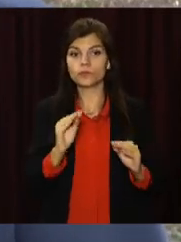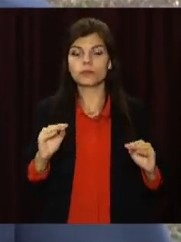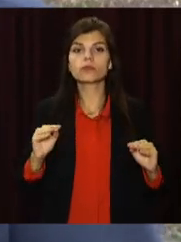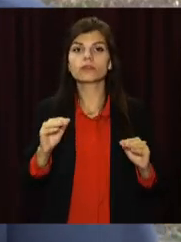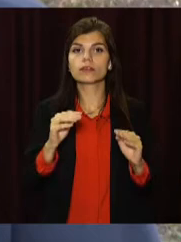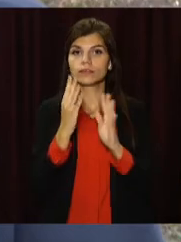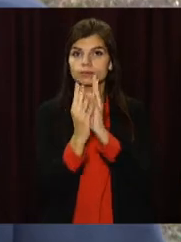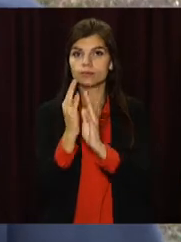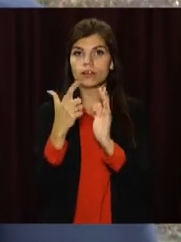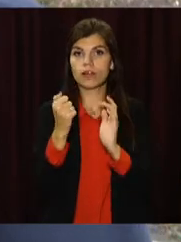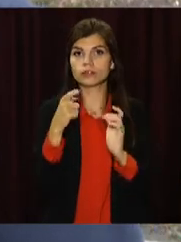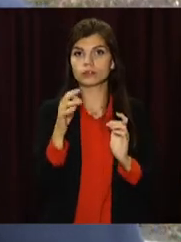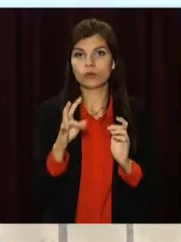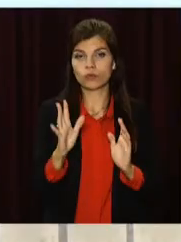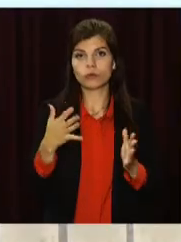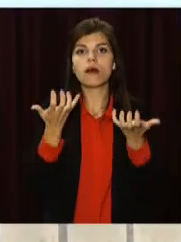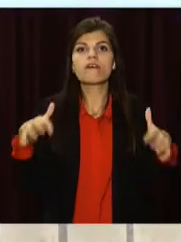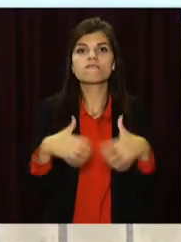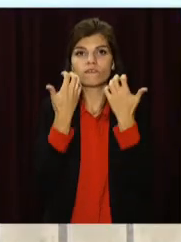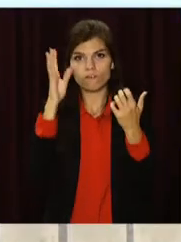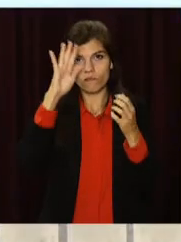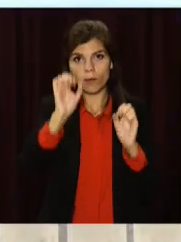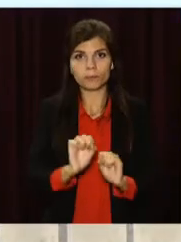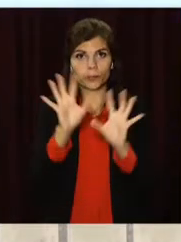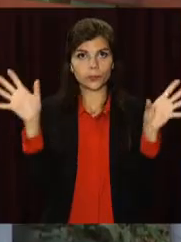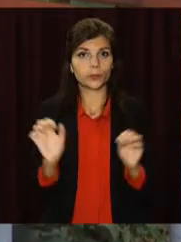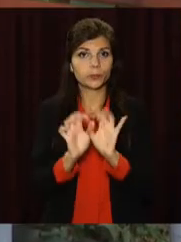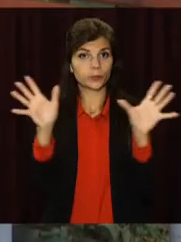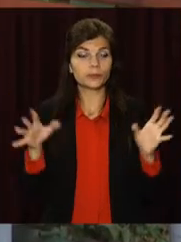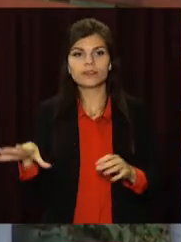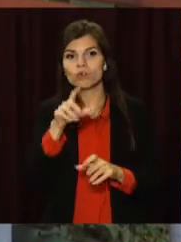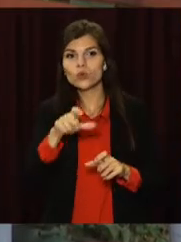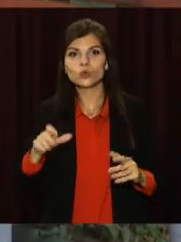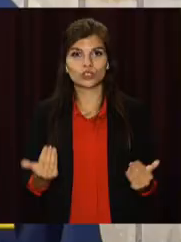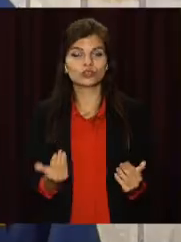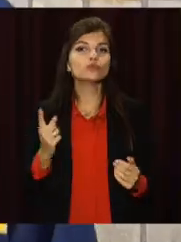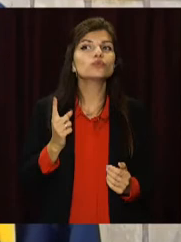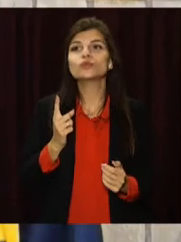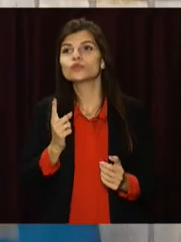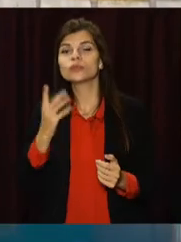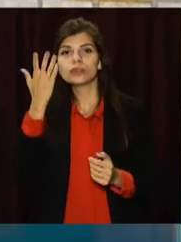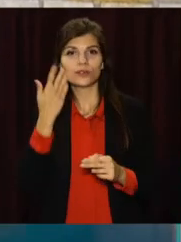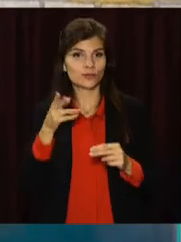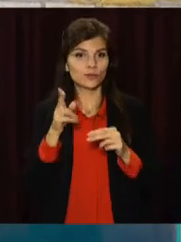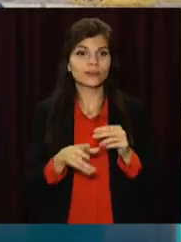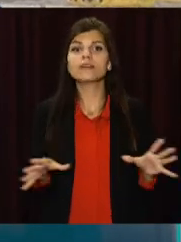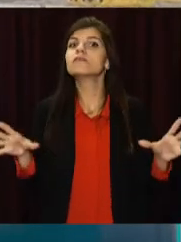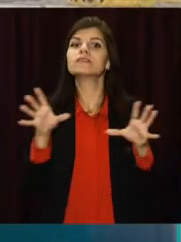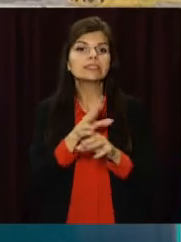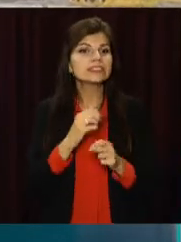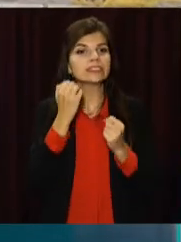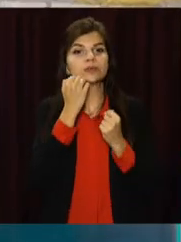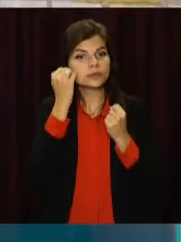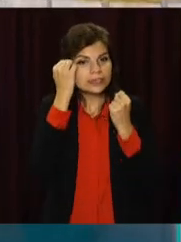газон и будет автоматический полив. Місцеві з нетерпінням чекають завершення ремонту вулиці. Сейчас спасибо. Нам